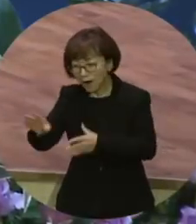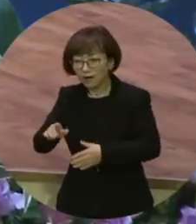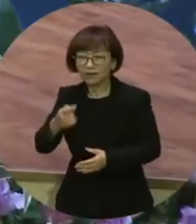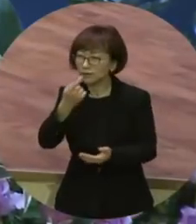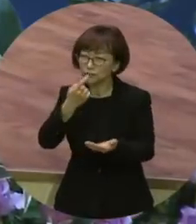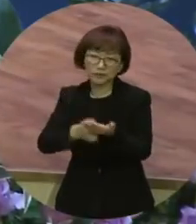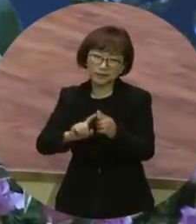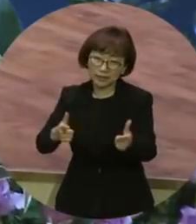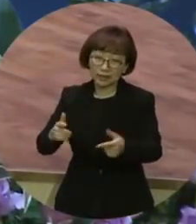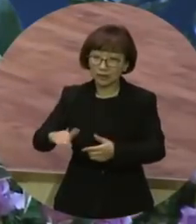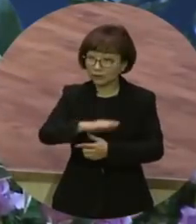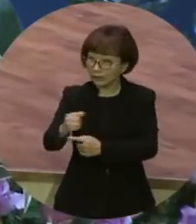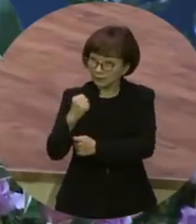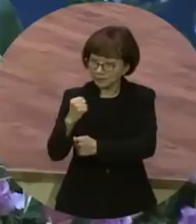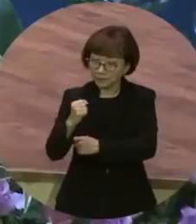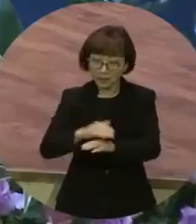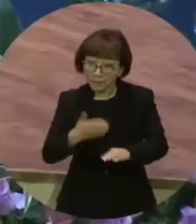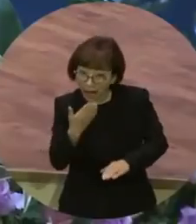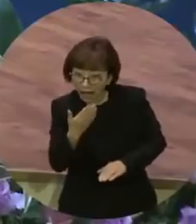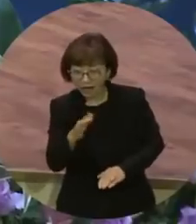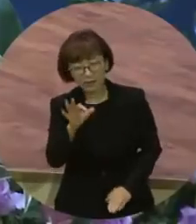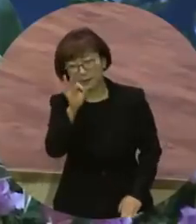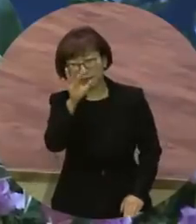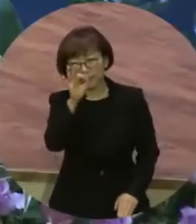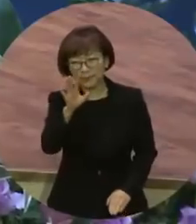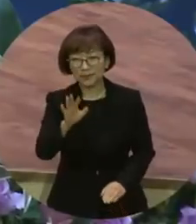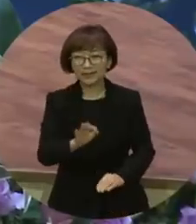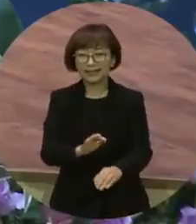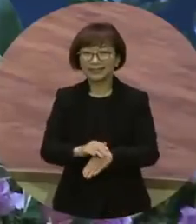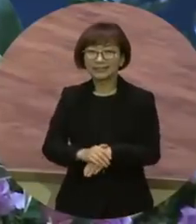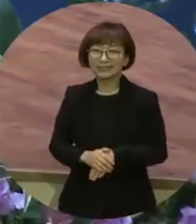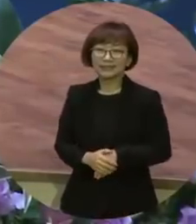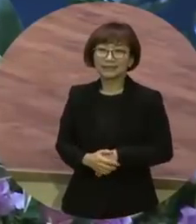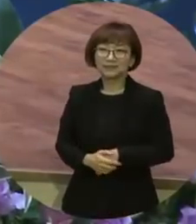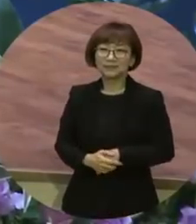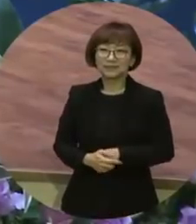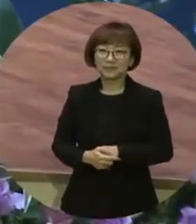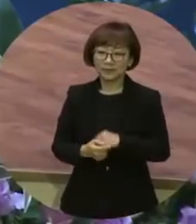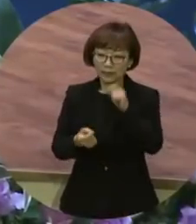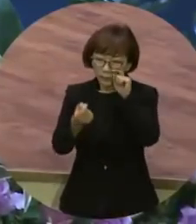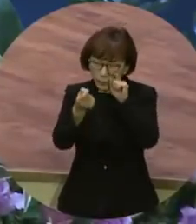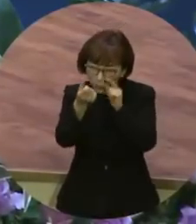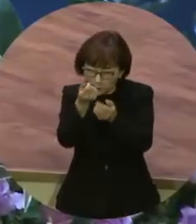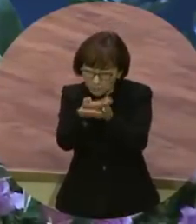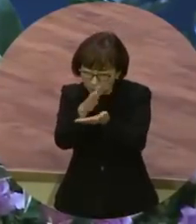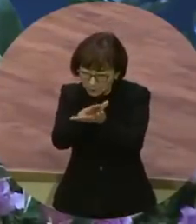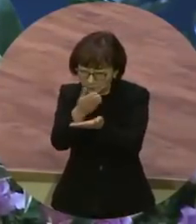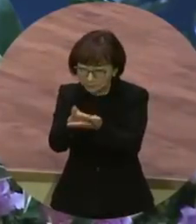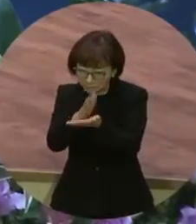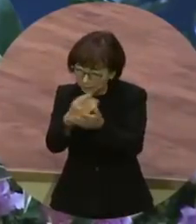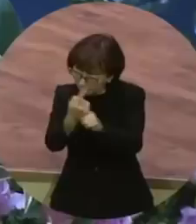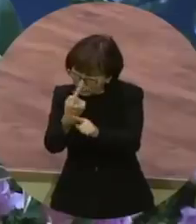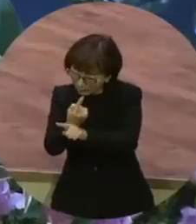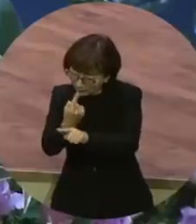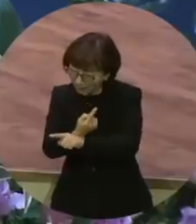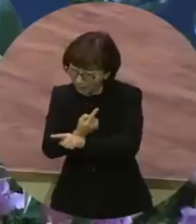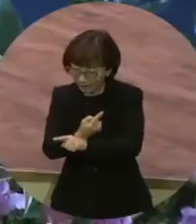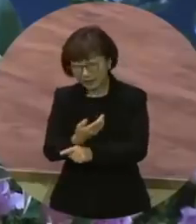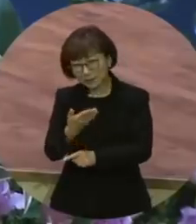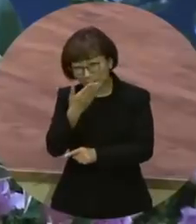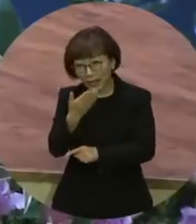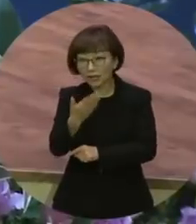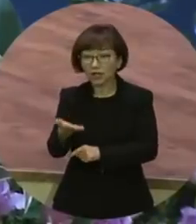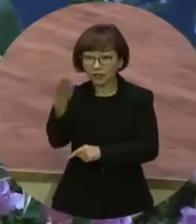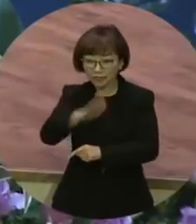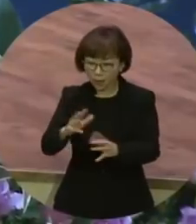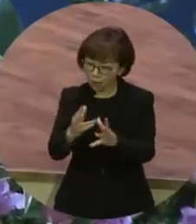우리 힘으로는 불가능한 것 같아요. 예틀을 리모델링 해라 그러면 뭐 할 수 있을 것 같아요. 좀 이렇게 꾸며봐라 그러면 할 수 있을